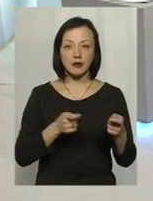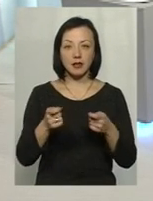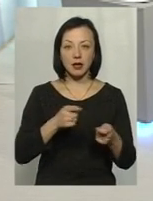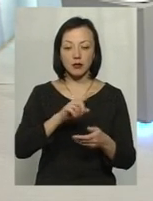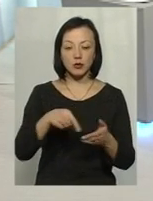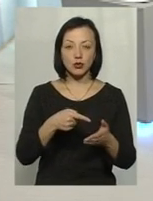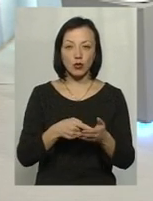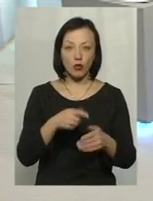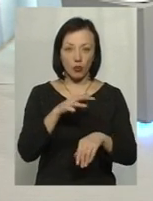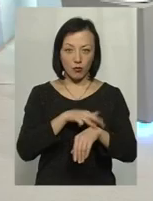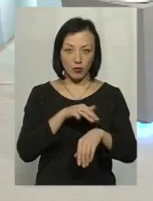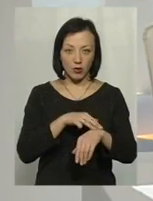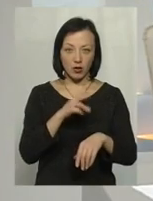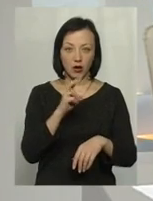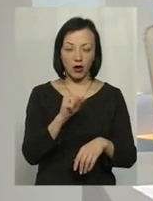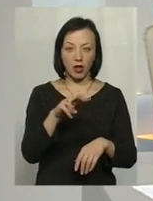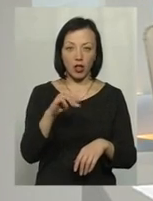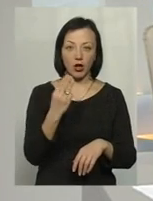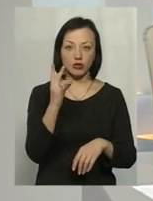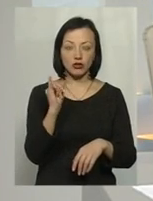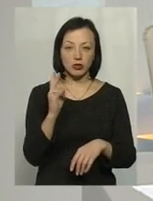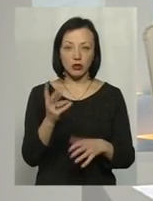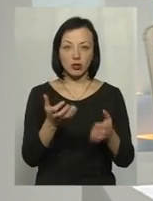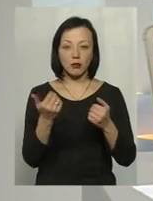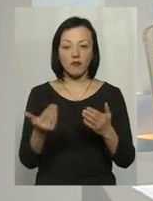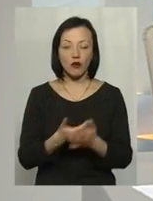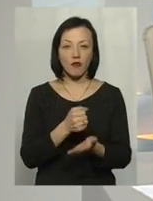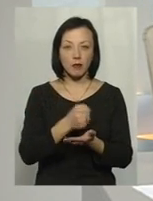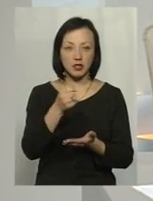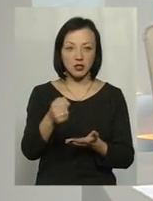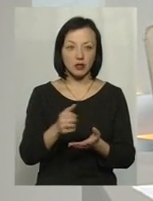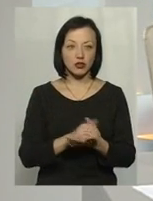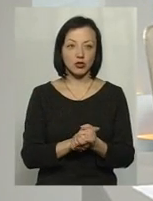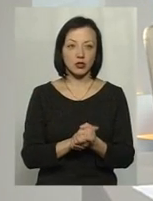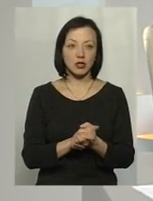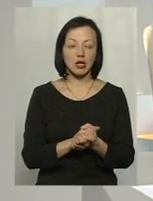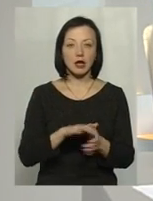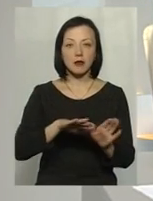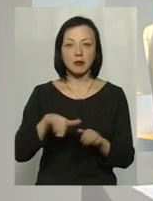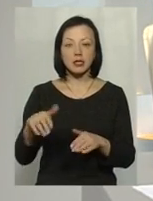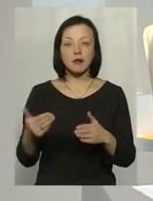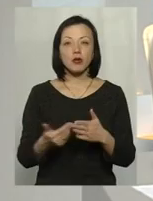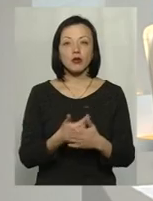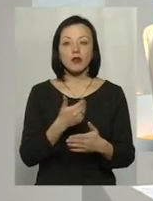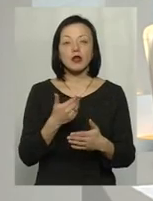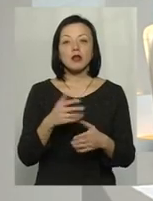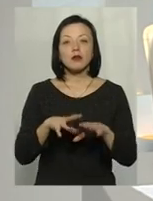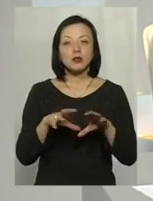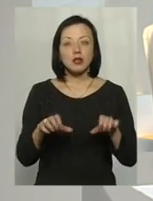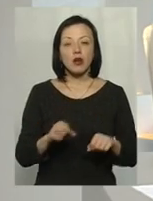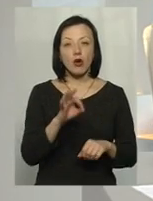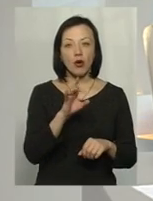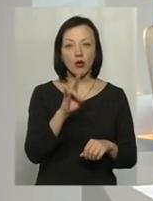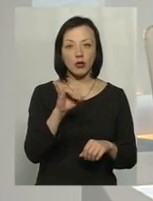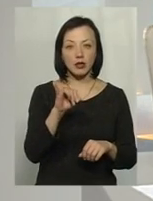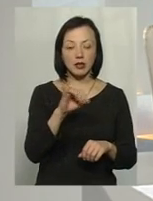міського правоохоронного відомства Калашнік отримав нове призначення. Після поновлення на посаді Валерія